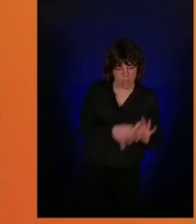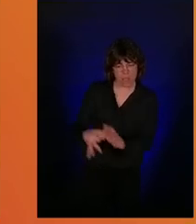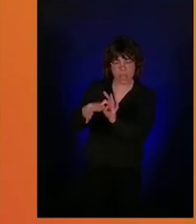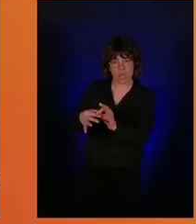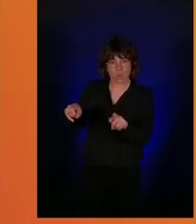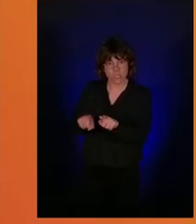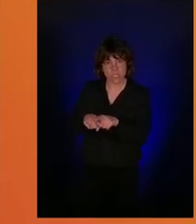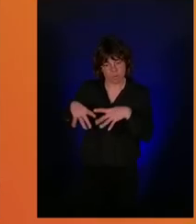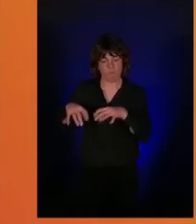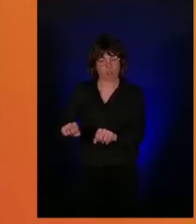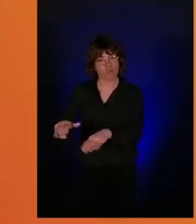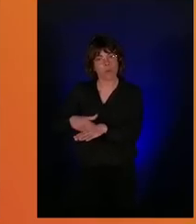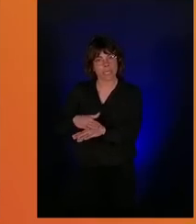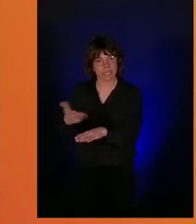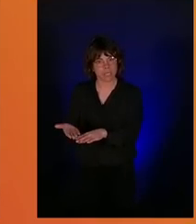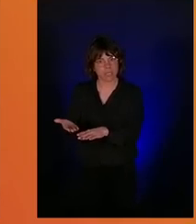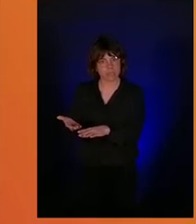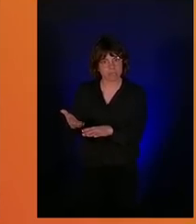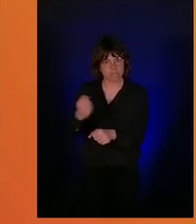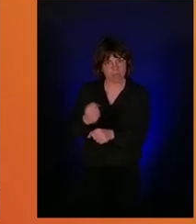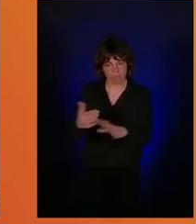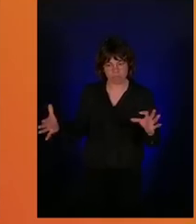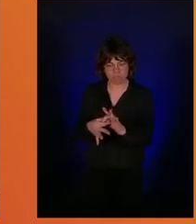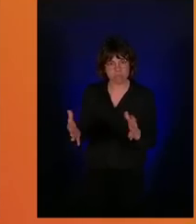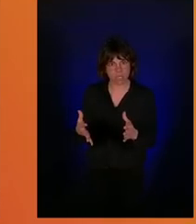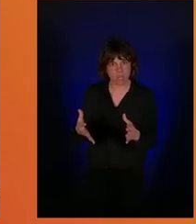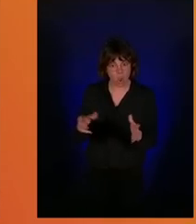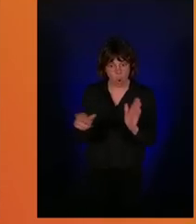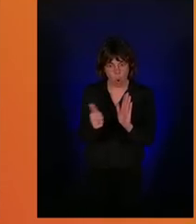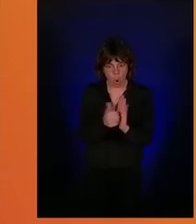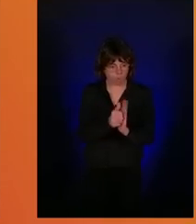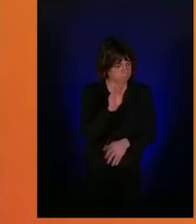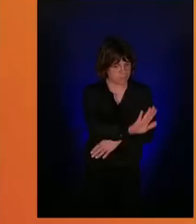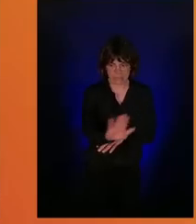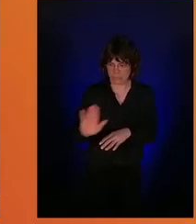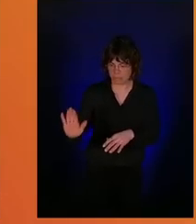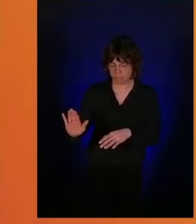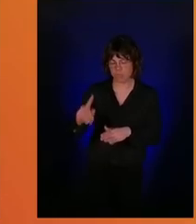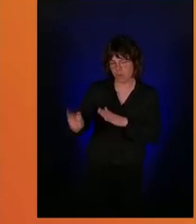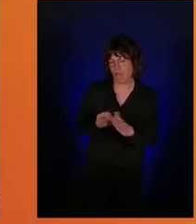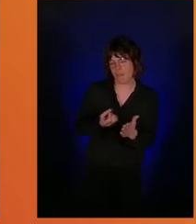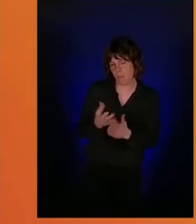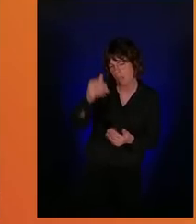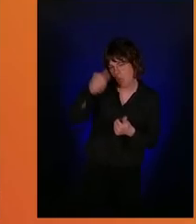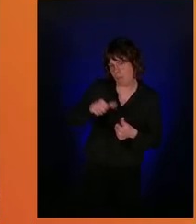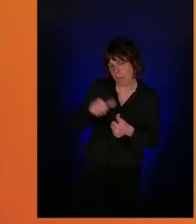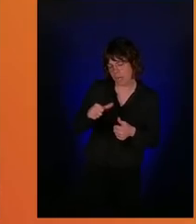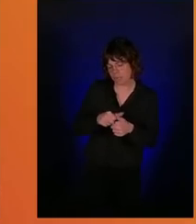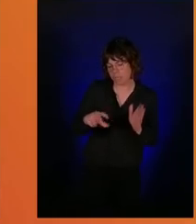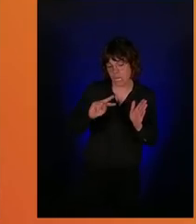forces politiques, en affirmant bien le rôle et le périmètre de chacun. Je ne vous rappelle pas la charte